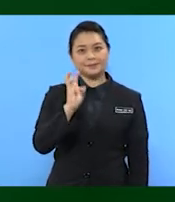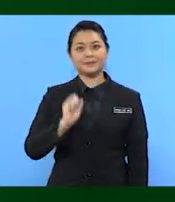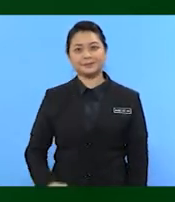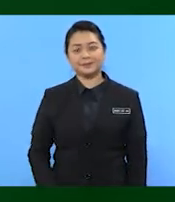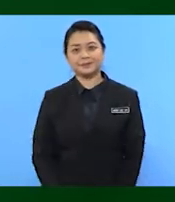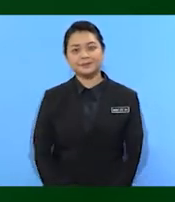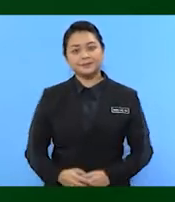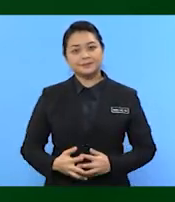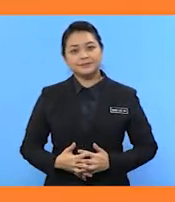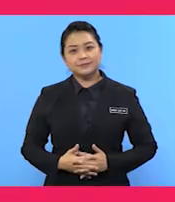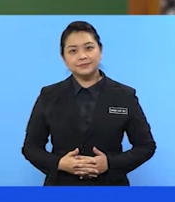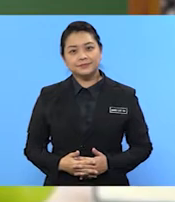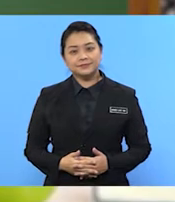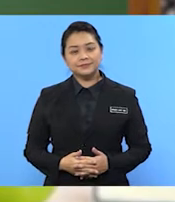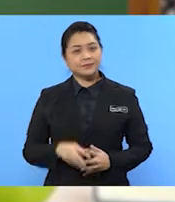0.866.